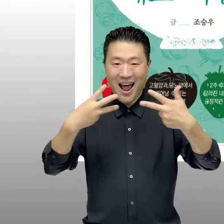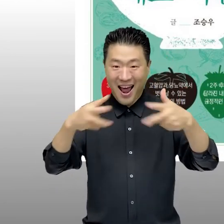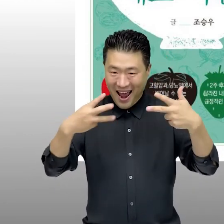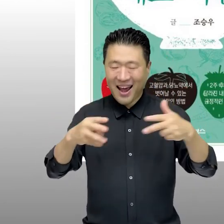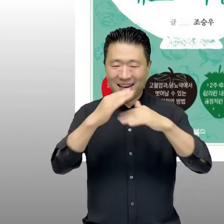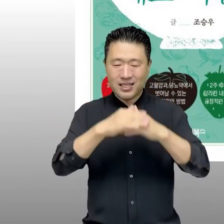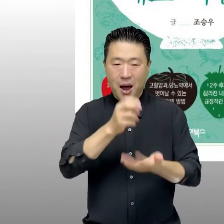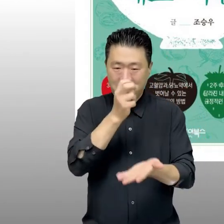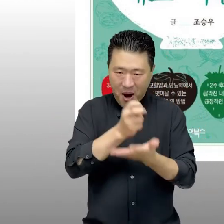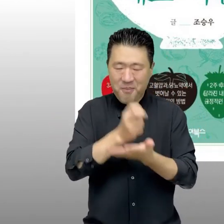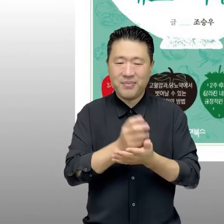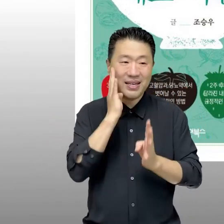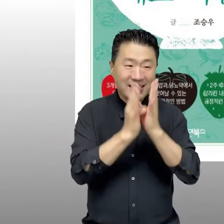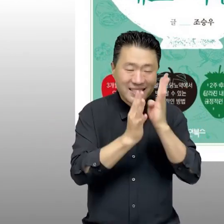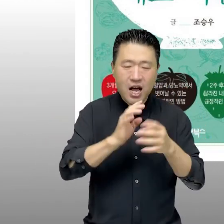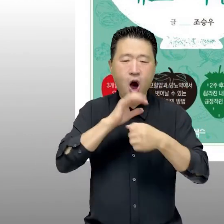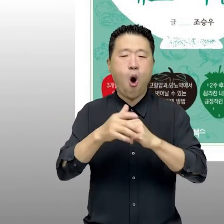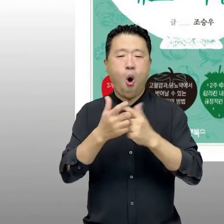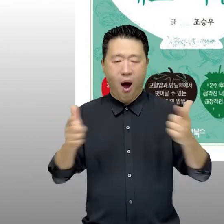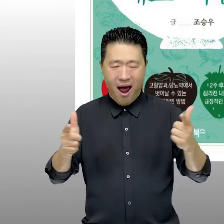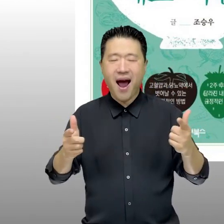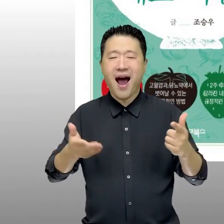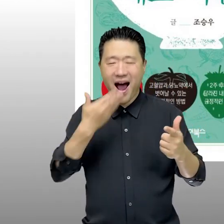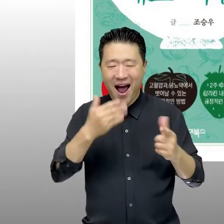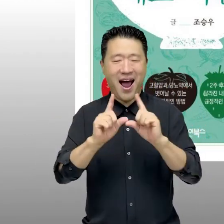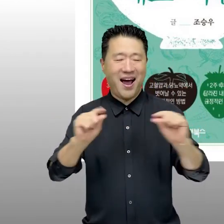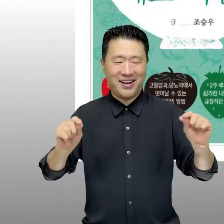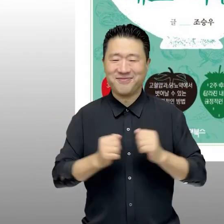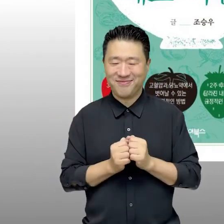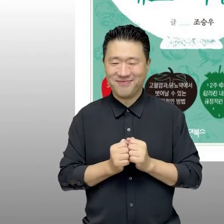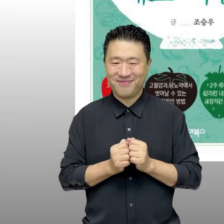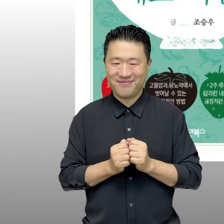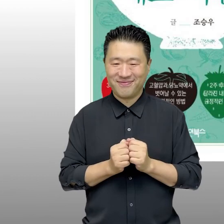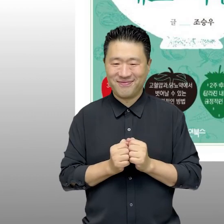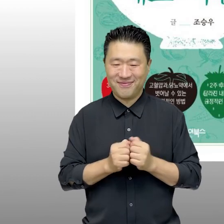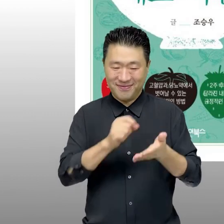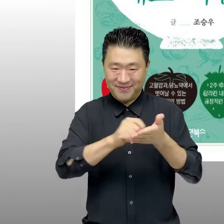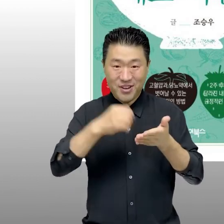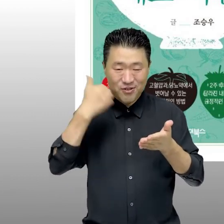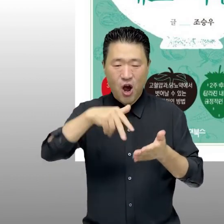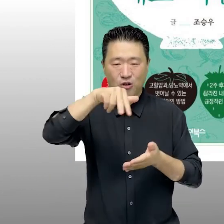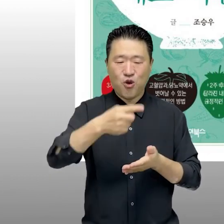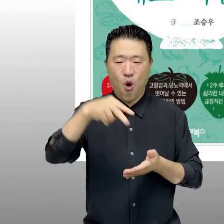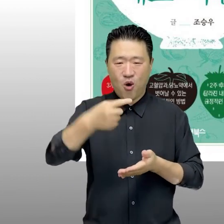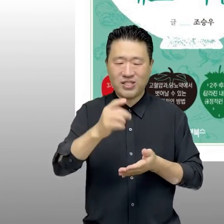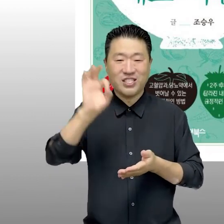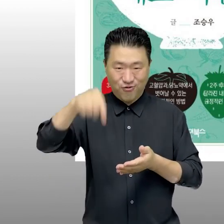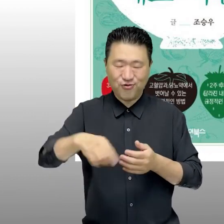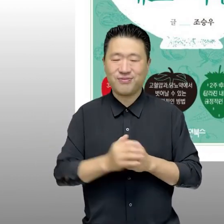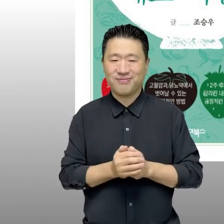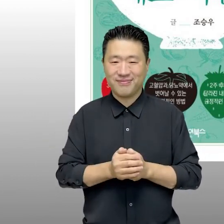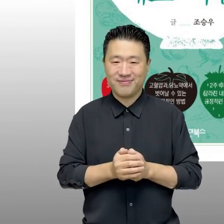동시에 잡는 7대 3의 법칙 채소과일식